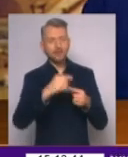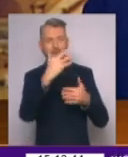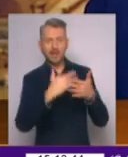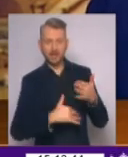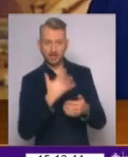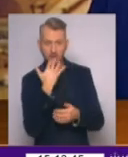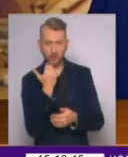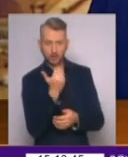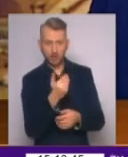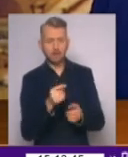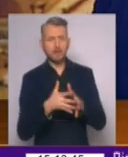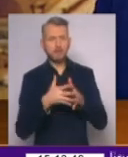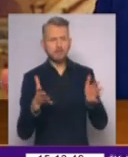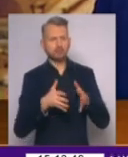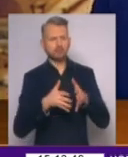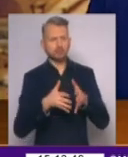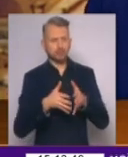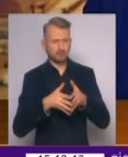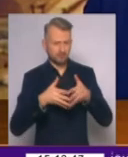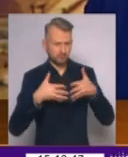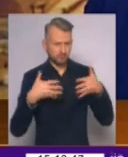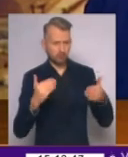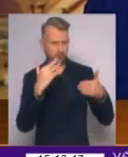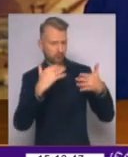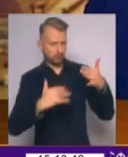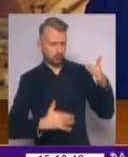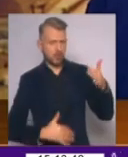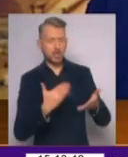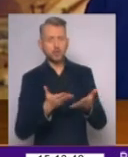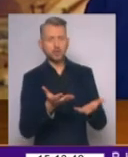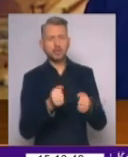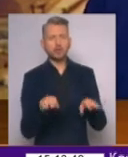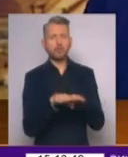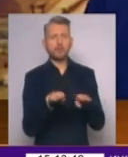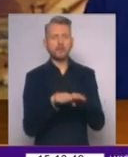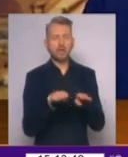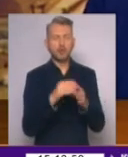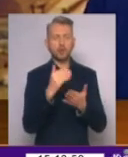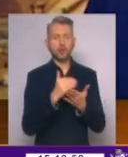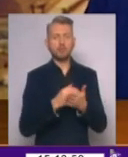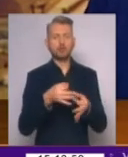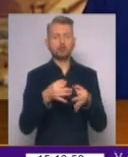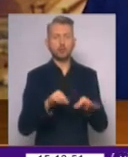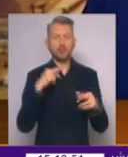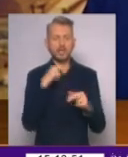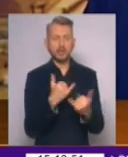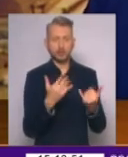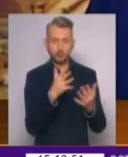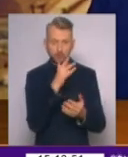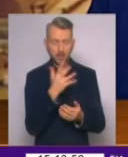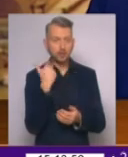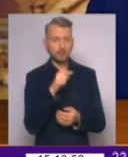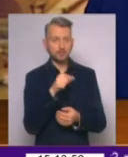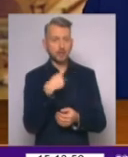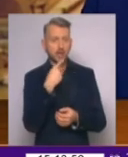національний, він є більш широким. І якщо взяти до порівняння, то в програмі «Доступні ліки» на сьогоднішній момент, коли вони вже, власне, то, що ви